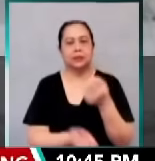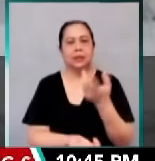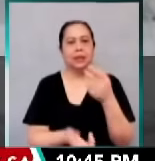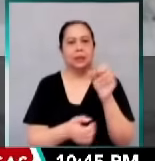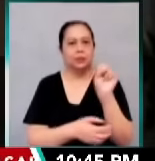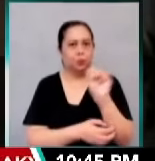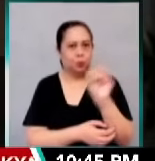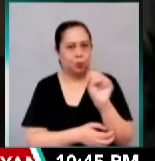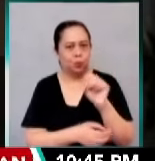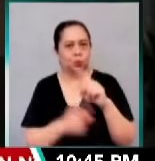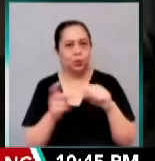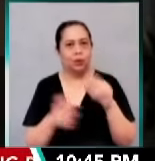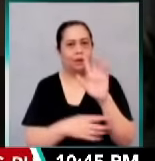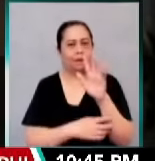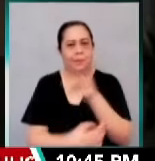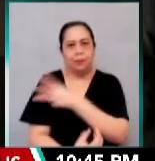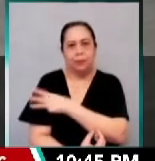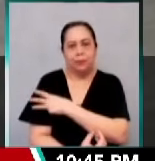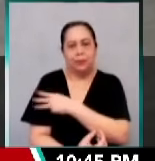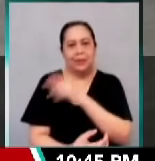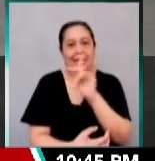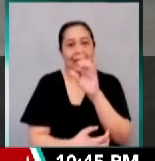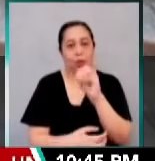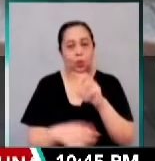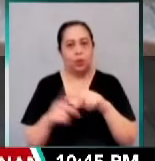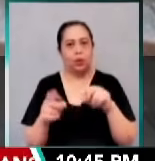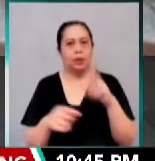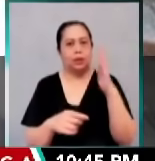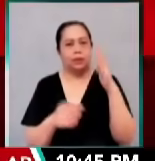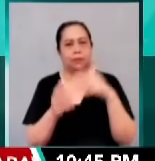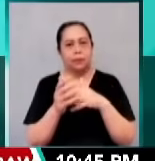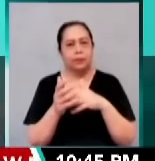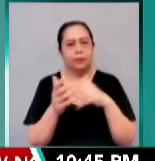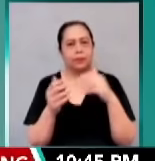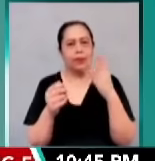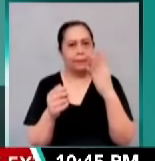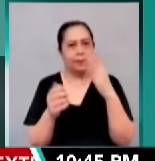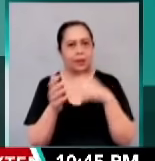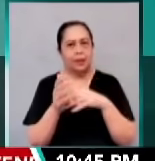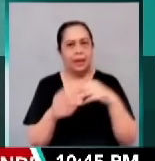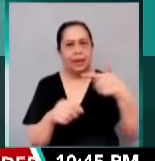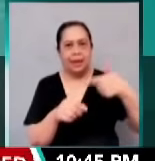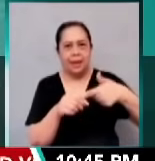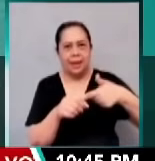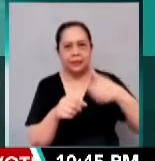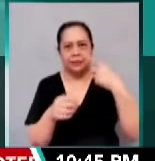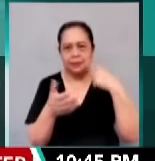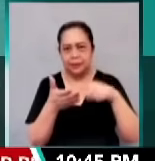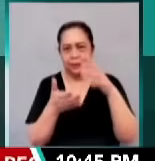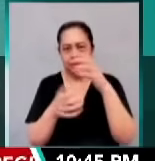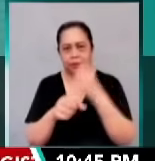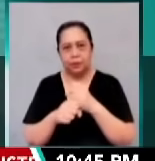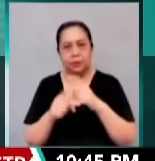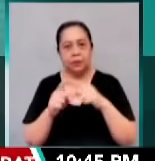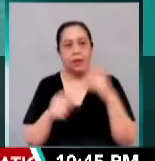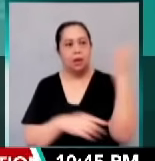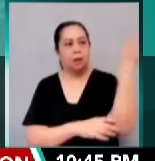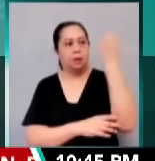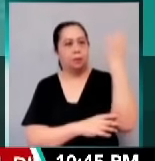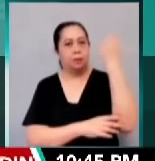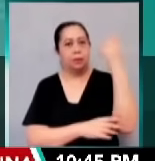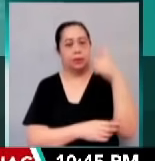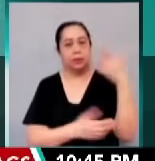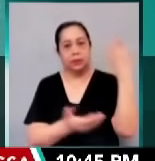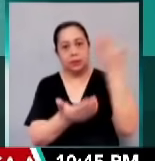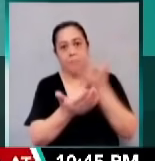ng marijuana at halos 4,000 litro ng gasolina. nag-emergency landing naman ang isang eroplano